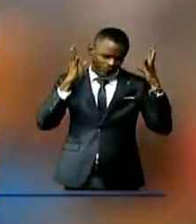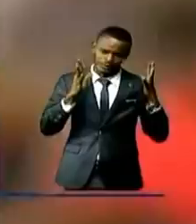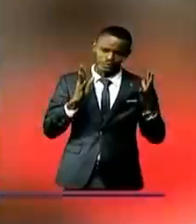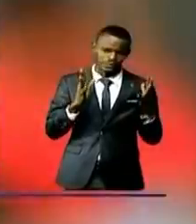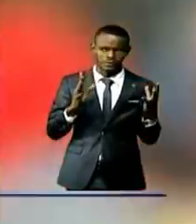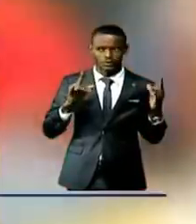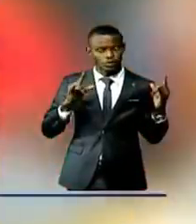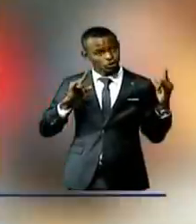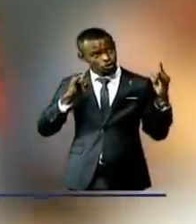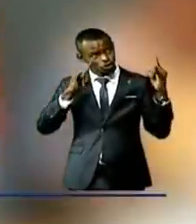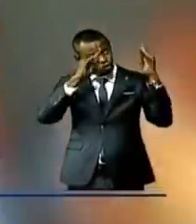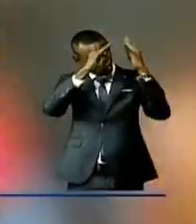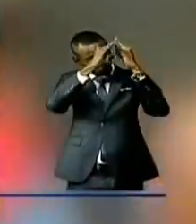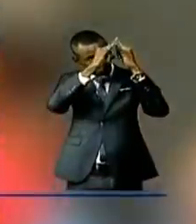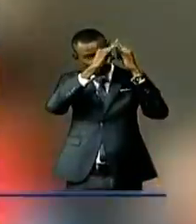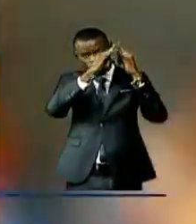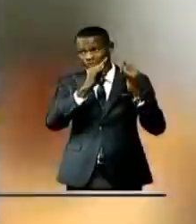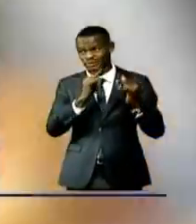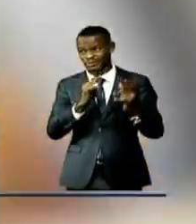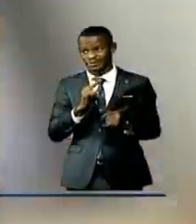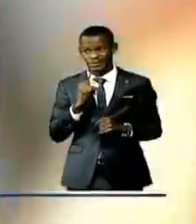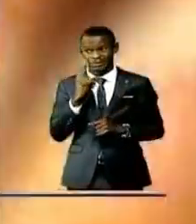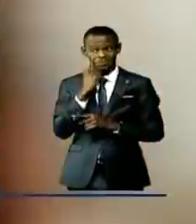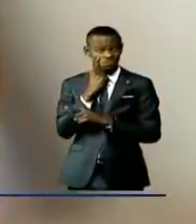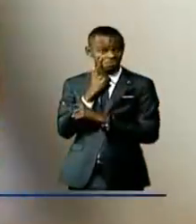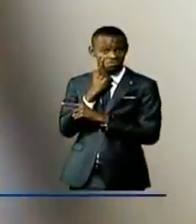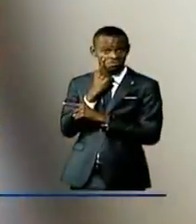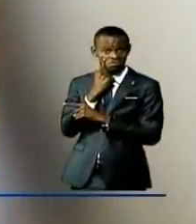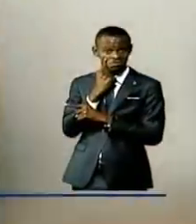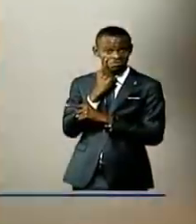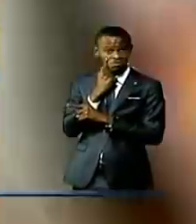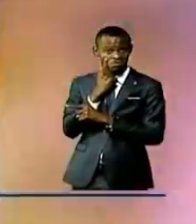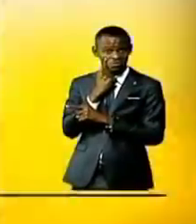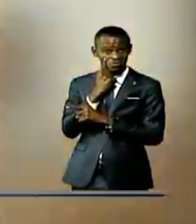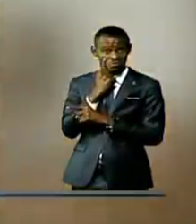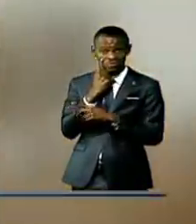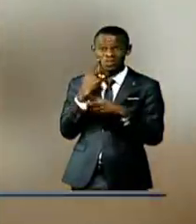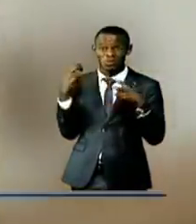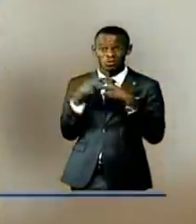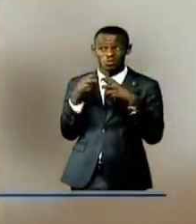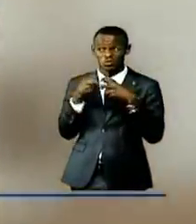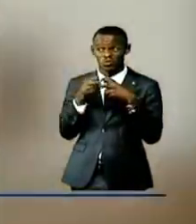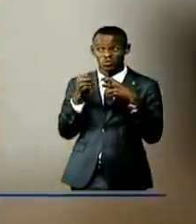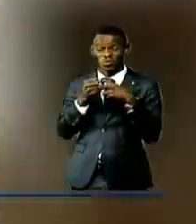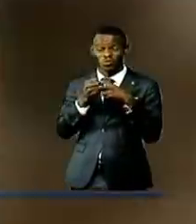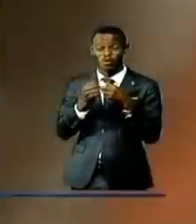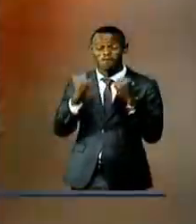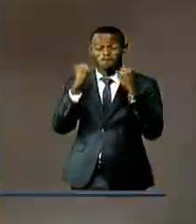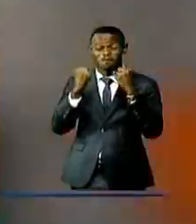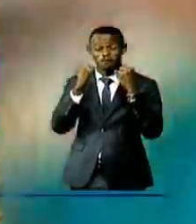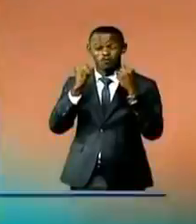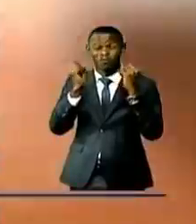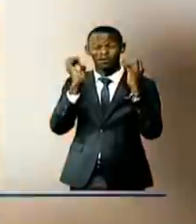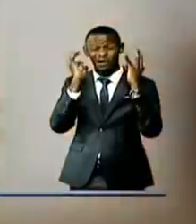ce transformateur de 6600 volts de la Société nationale d'électricité sans clôture. Chose